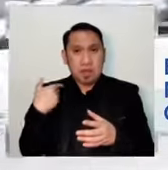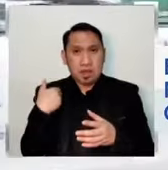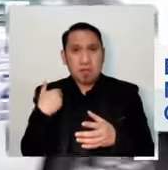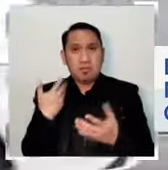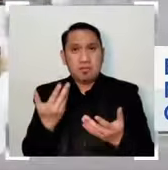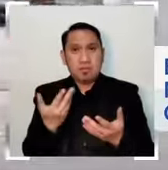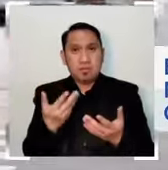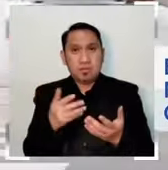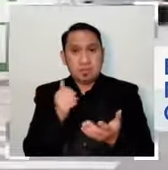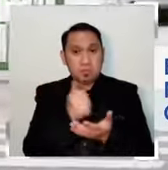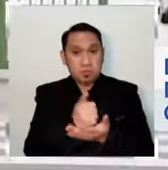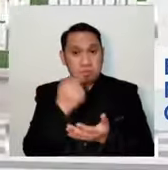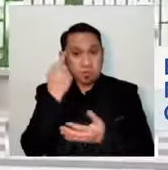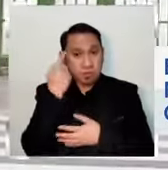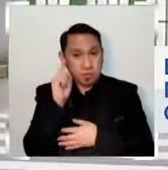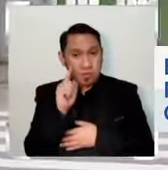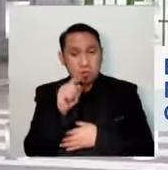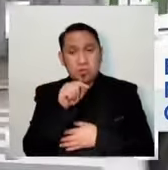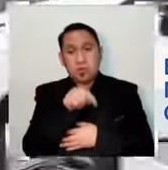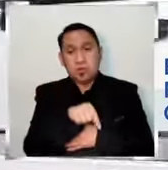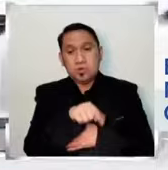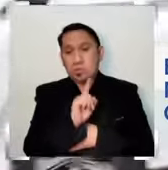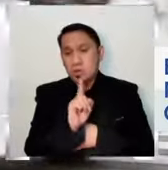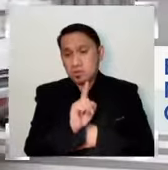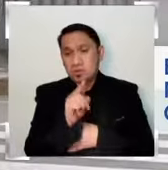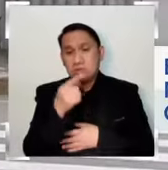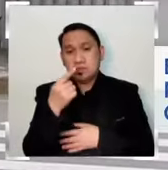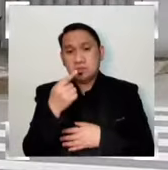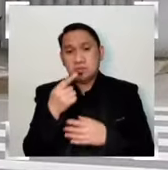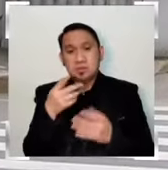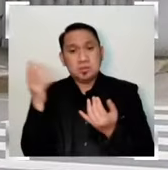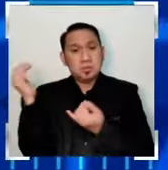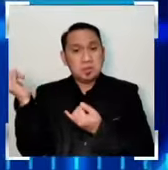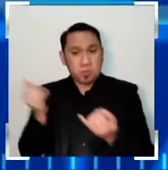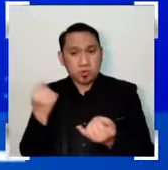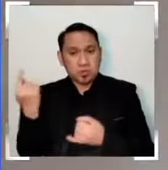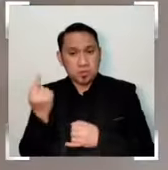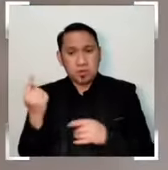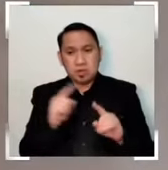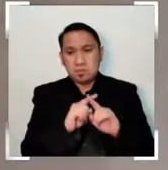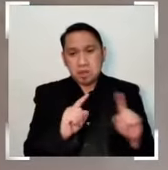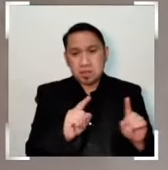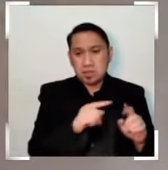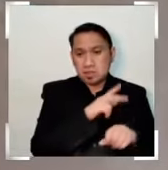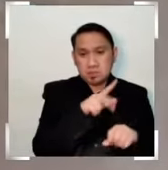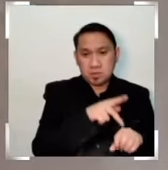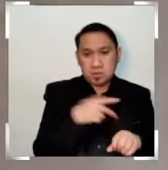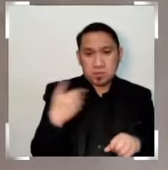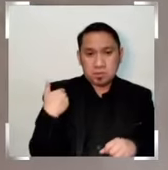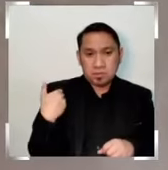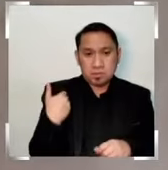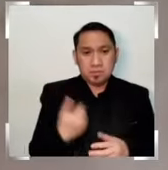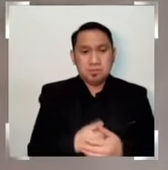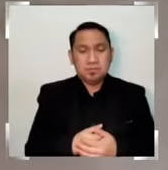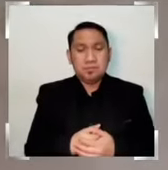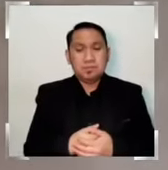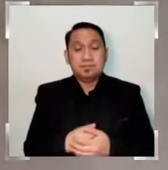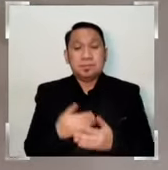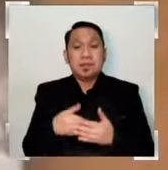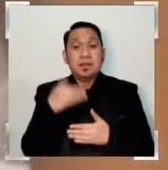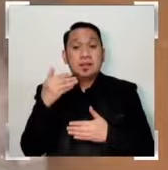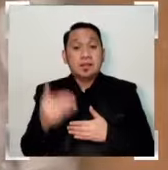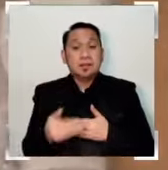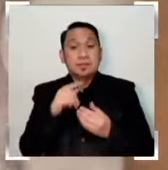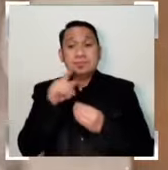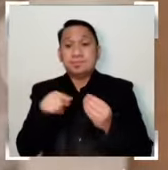Ang kadalasang ina-accredit nila ay para sa mga imported na sibuyas. Pagdating naman sa asukal, mapait